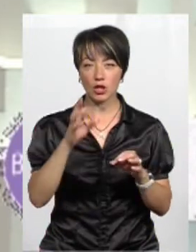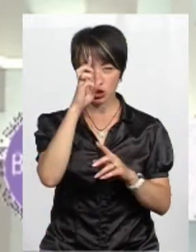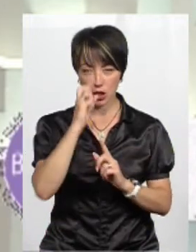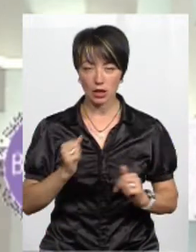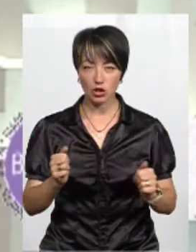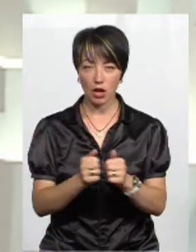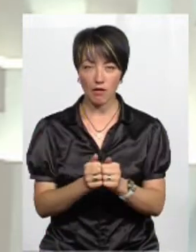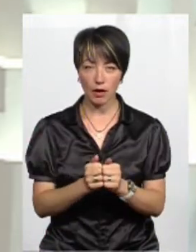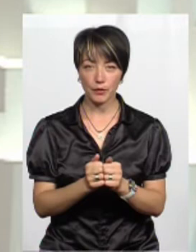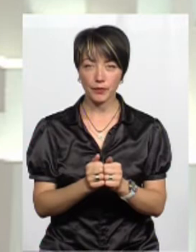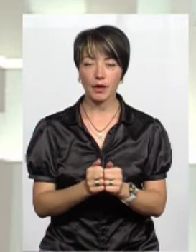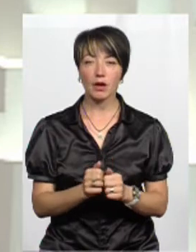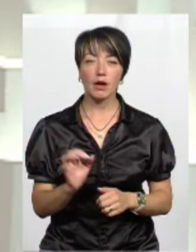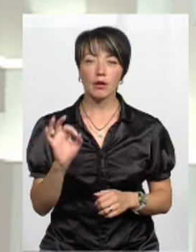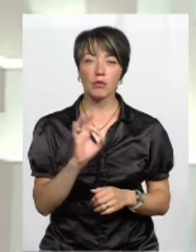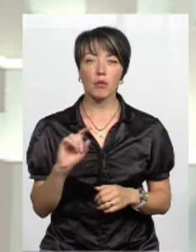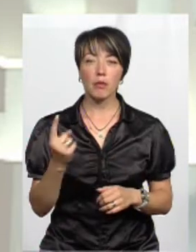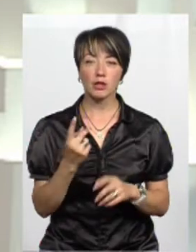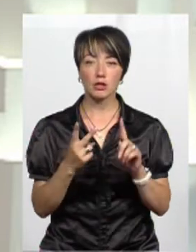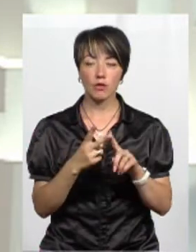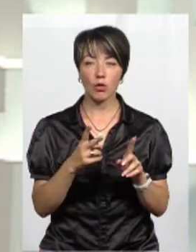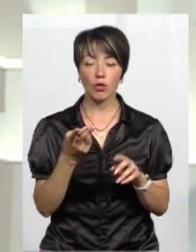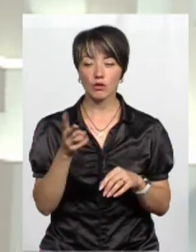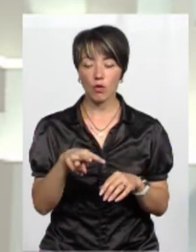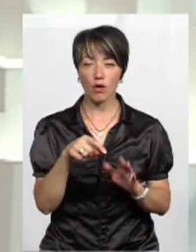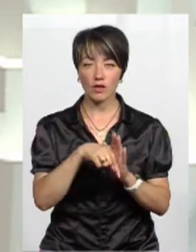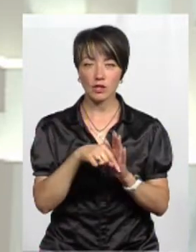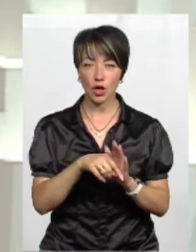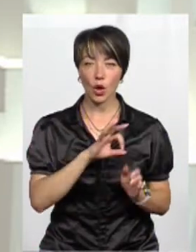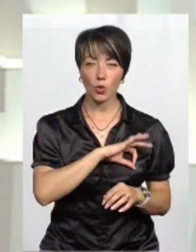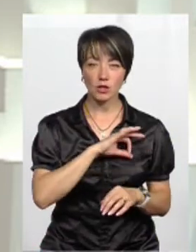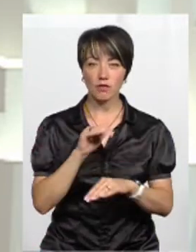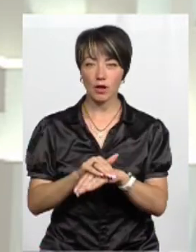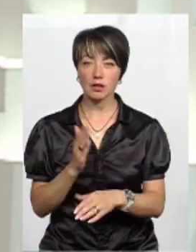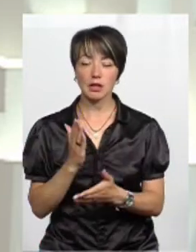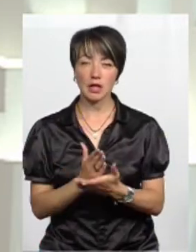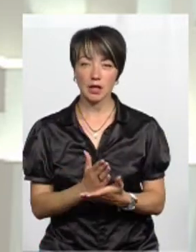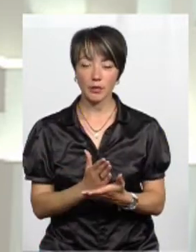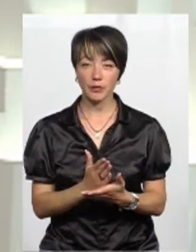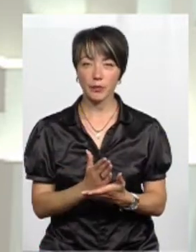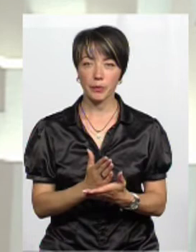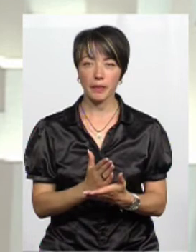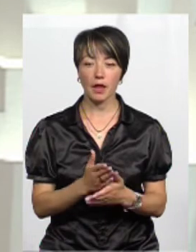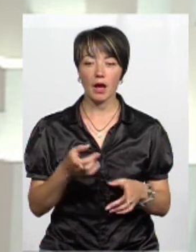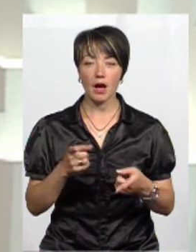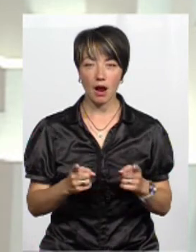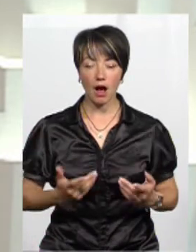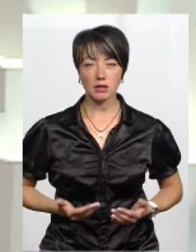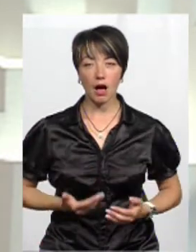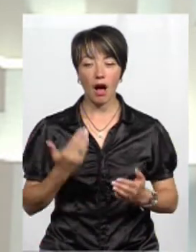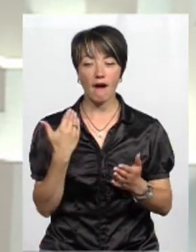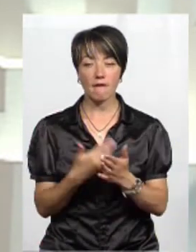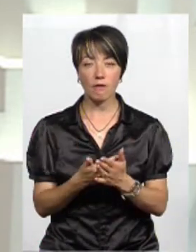демократична держава. Щодо перших двох визначень, то де юре і де факто вони є в реальності. А